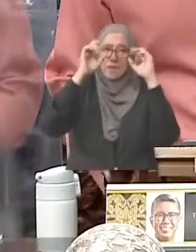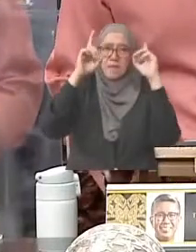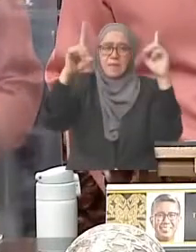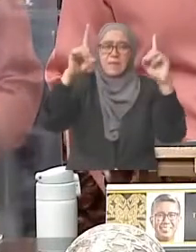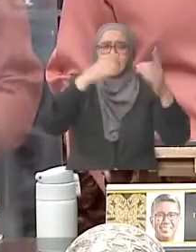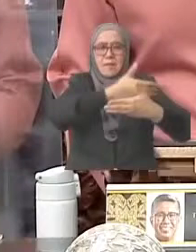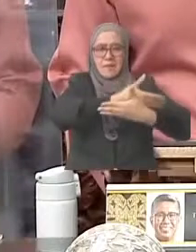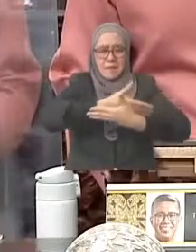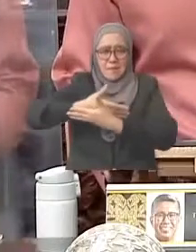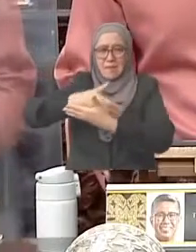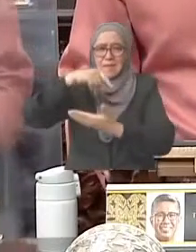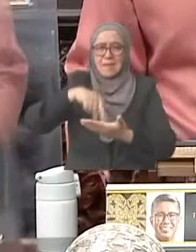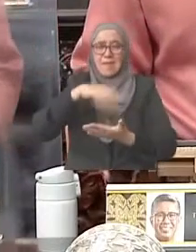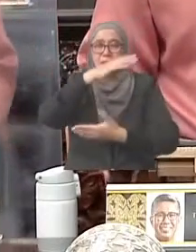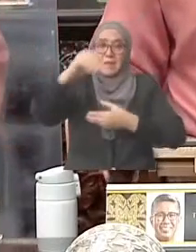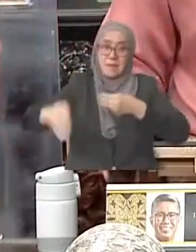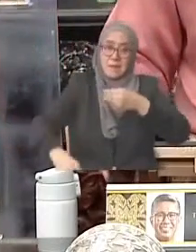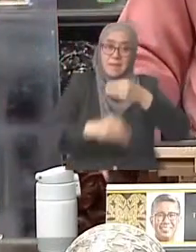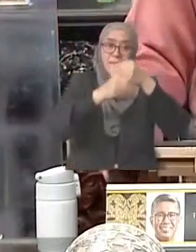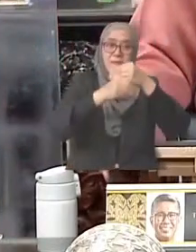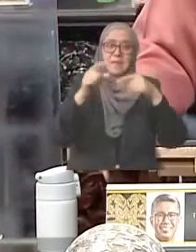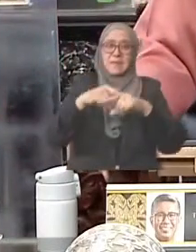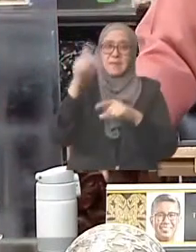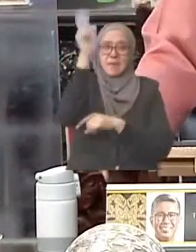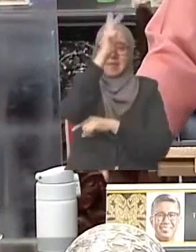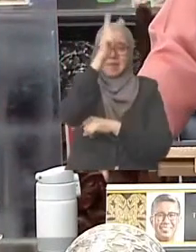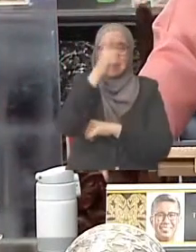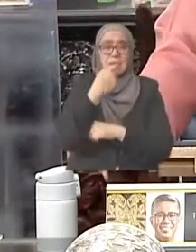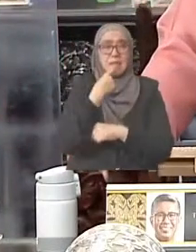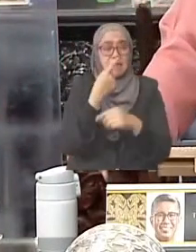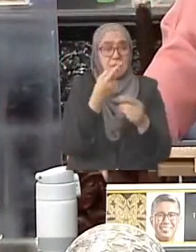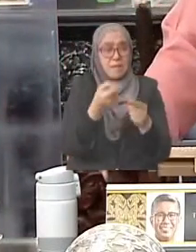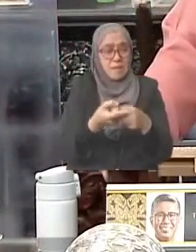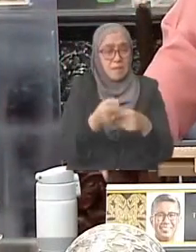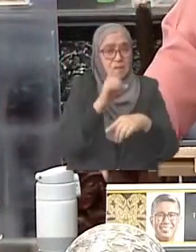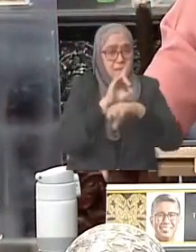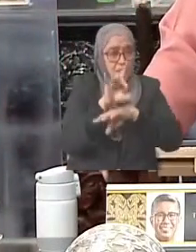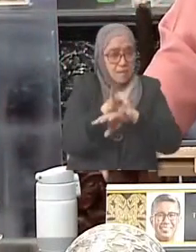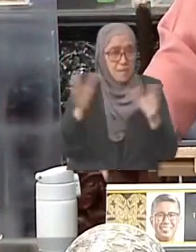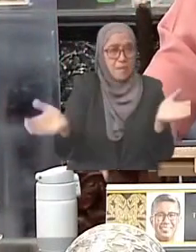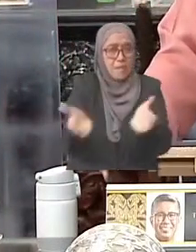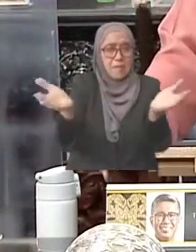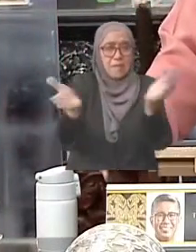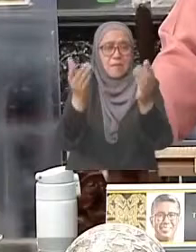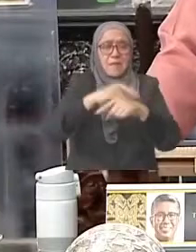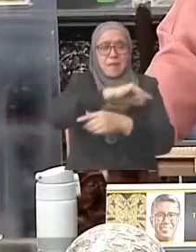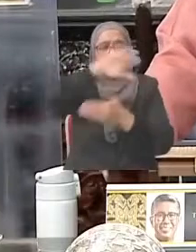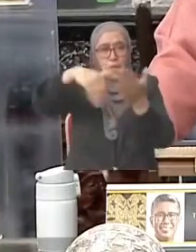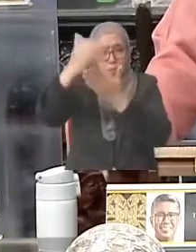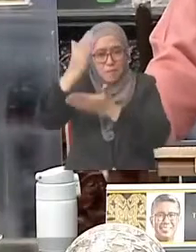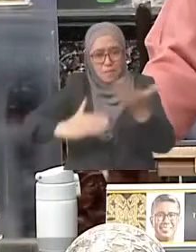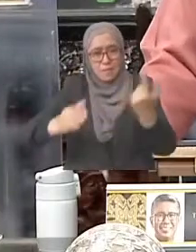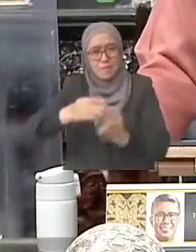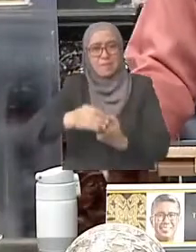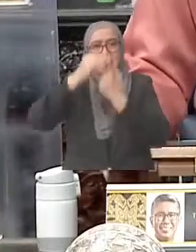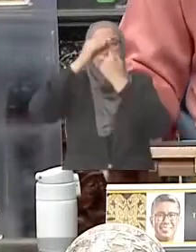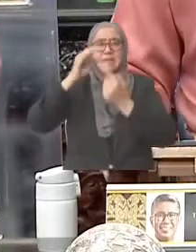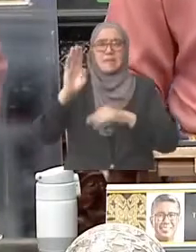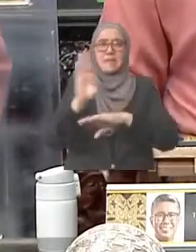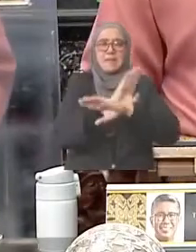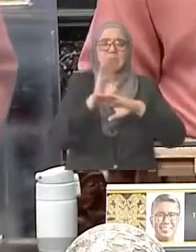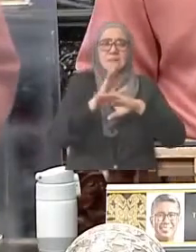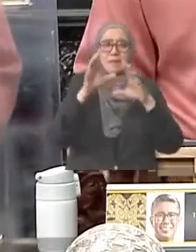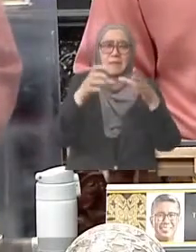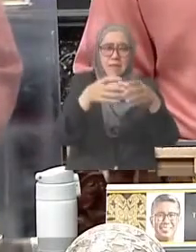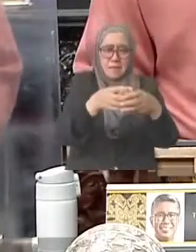Hai Sebagai tambahan kerajaan juga menyuruh semua pihak khususnya sektor covered untuk sama menyumbang demi kebajikan